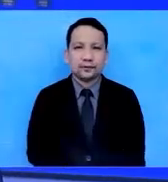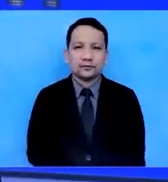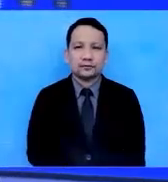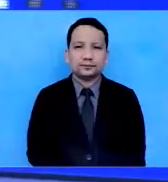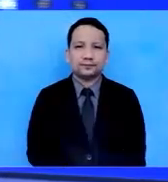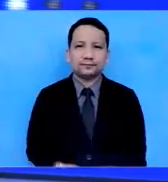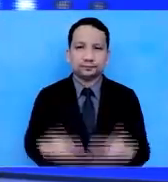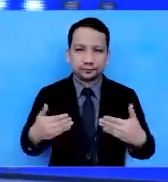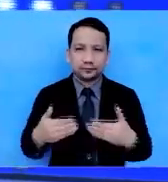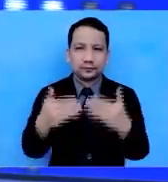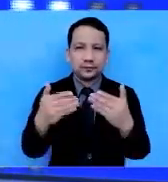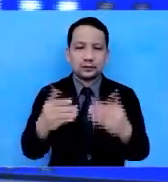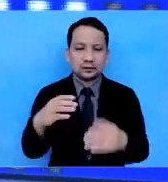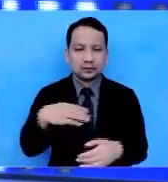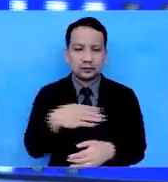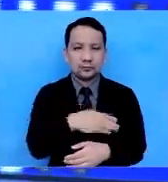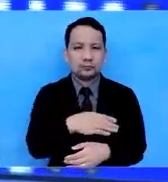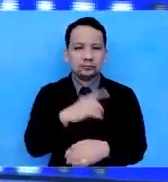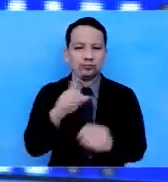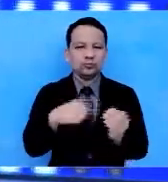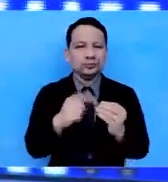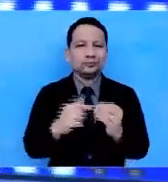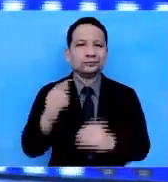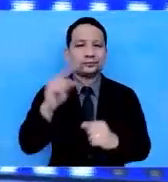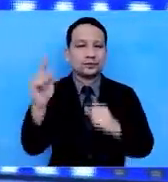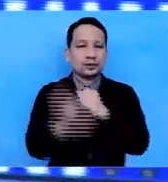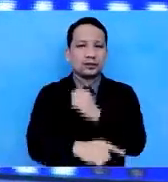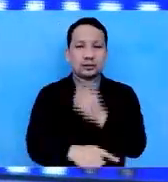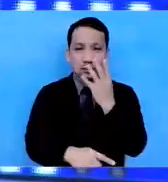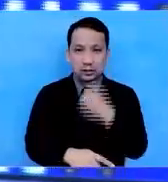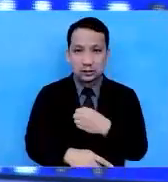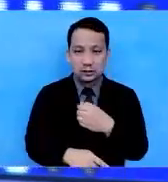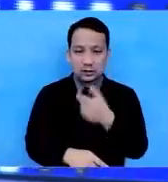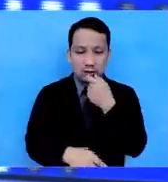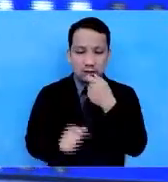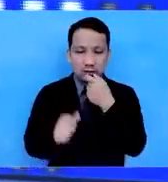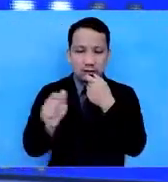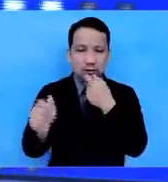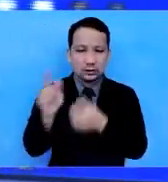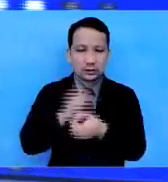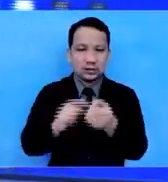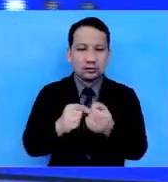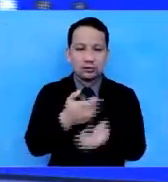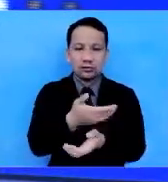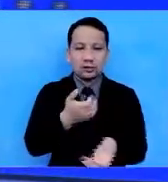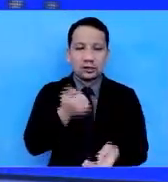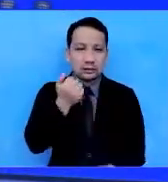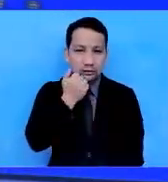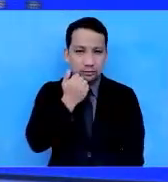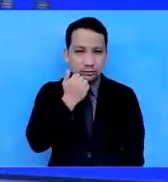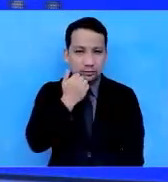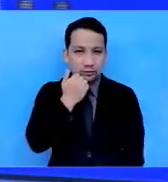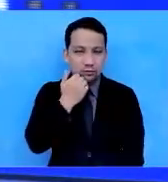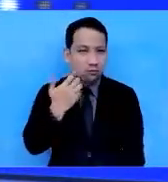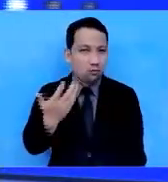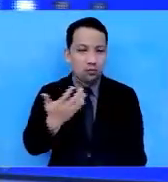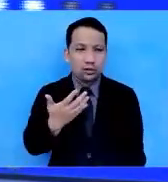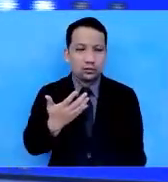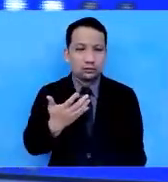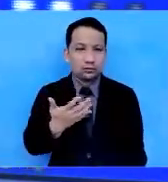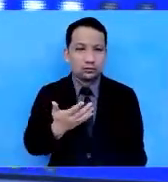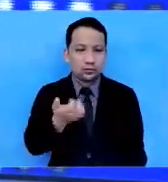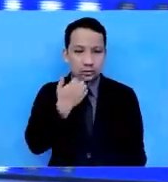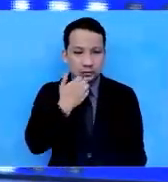Isinusulong naman sa kamera ang panukalang parusahan ng mga traffic enforcers na nanguhuli ng motorista kahit wala namang nilalabag na